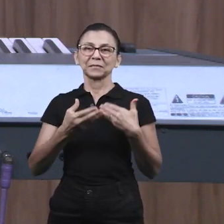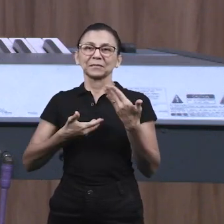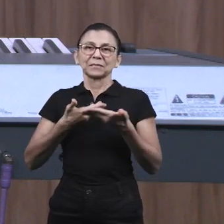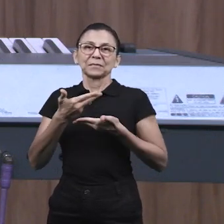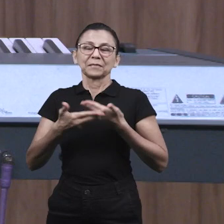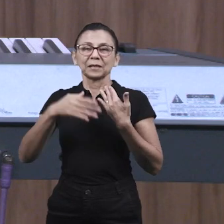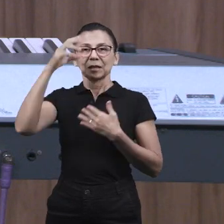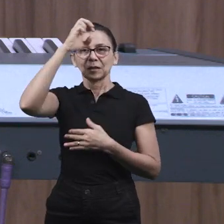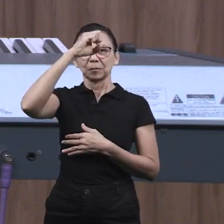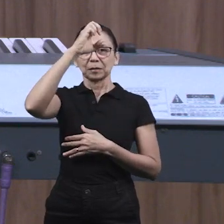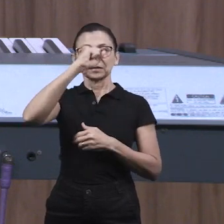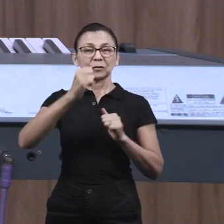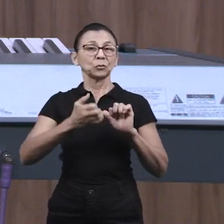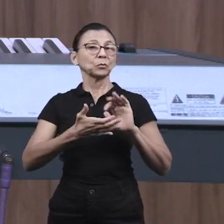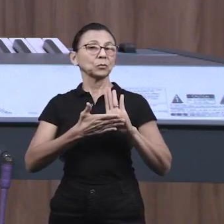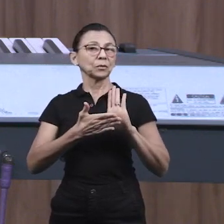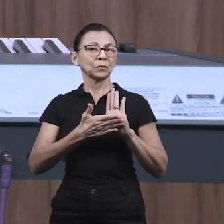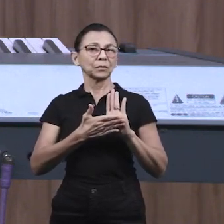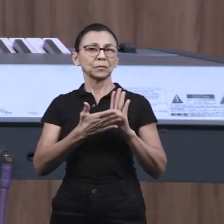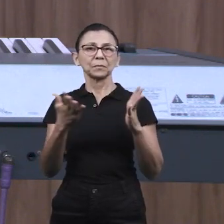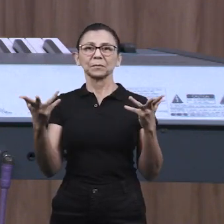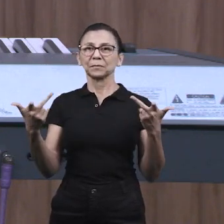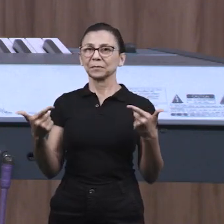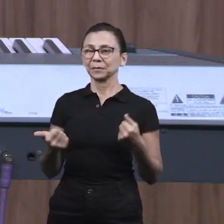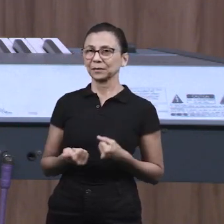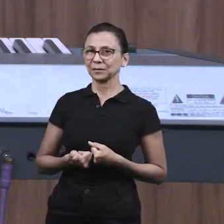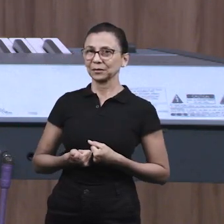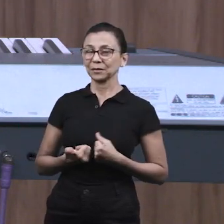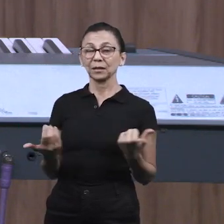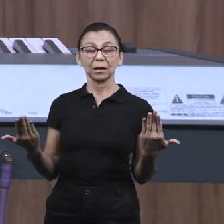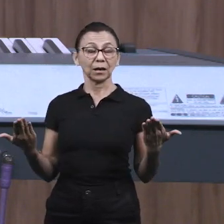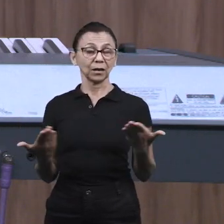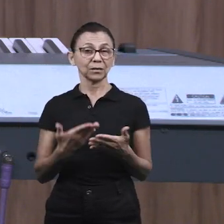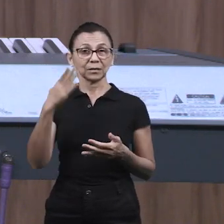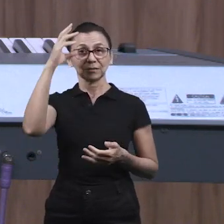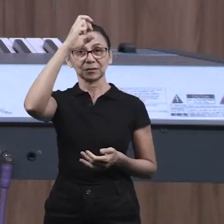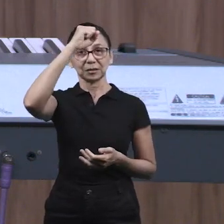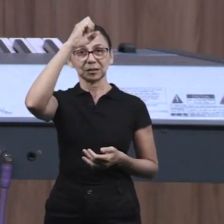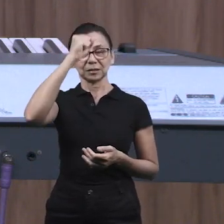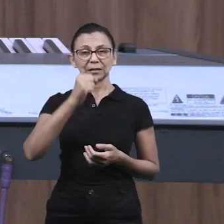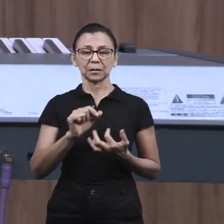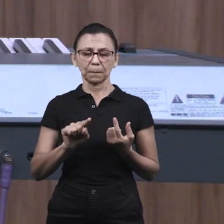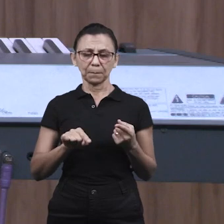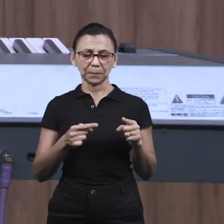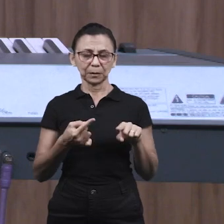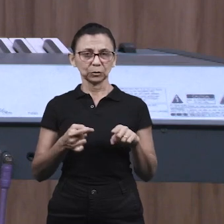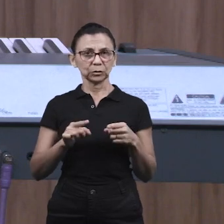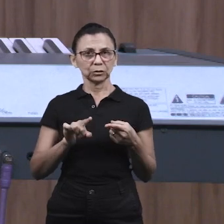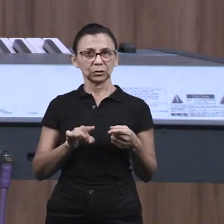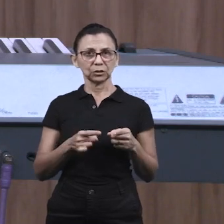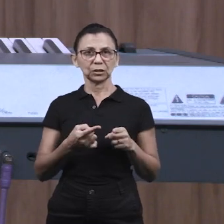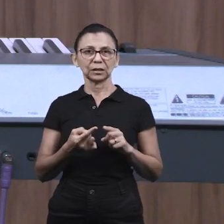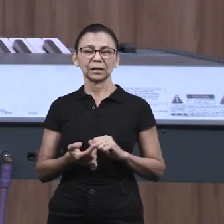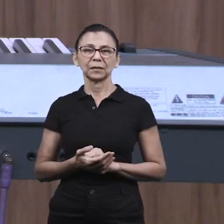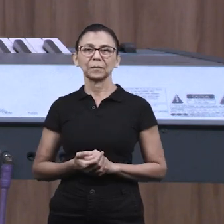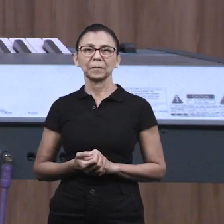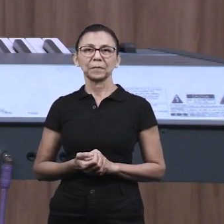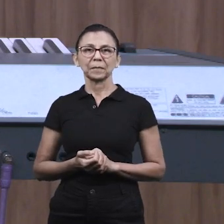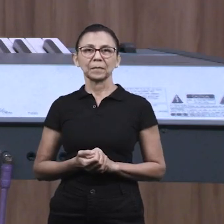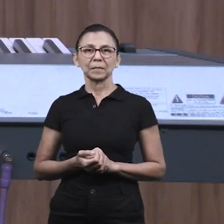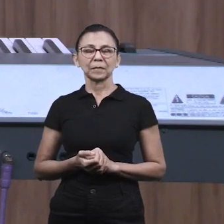le perfectionnement de la louange dans notre vie. Cela est merveilleux. Nous allons apprendre la mélodie de la louange, ma